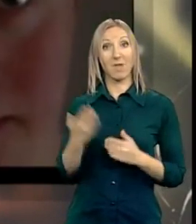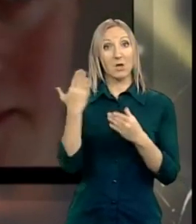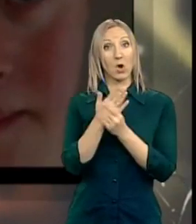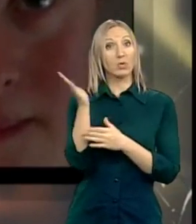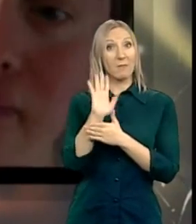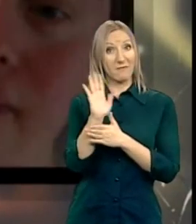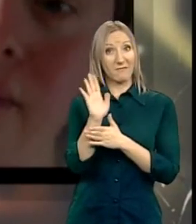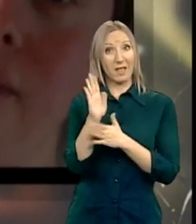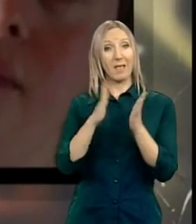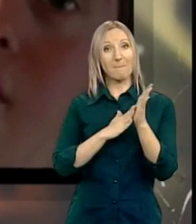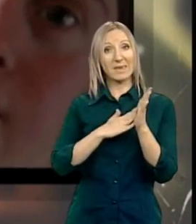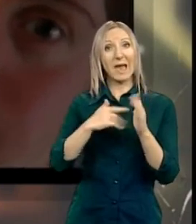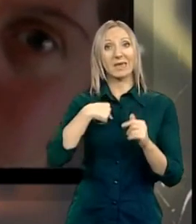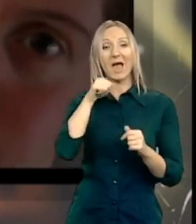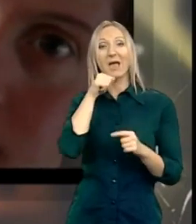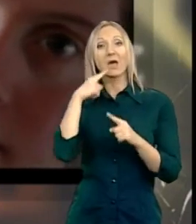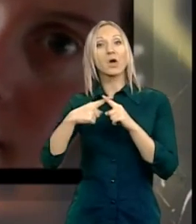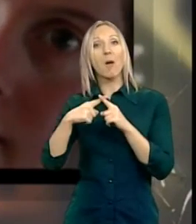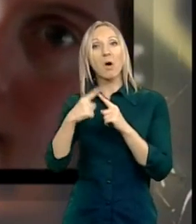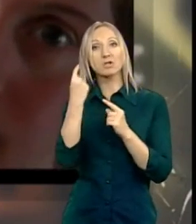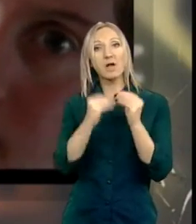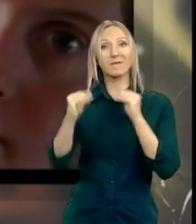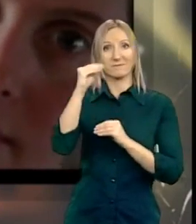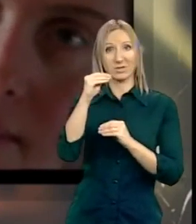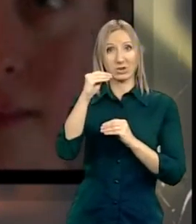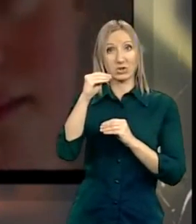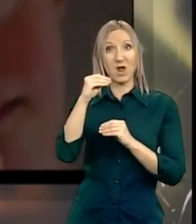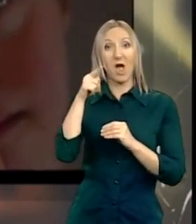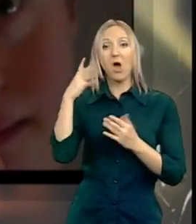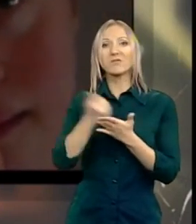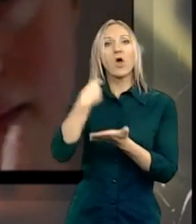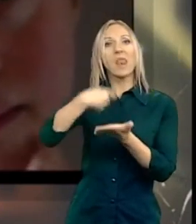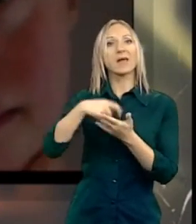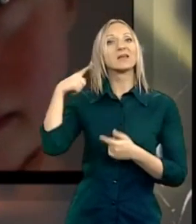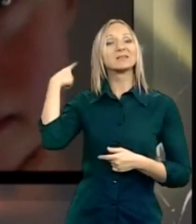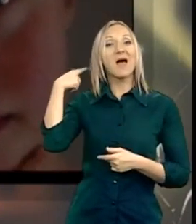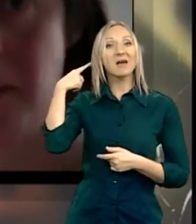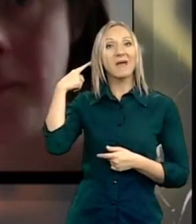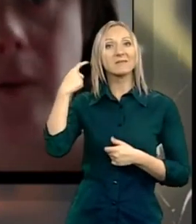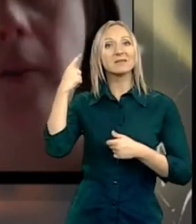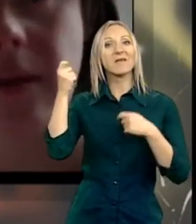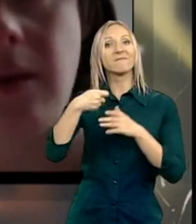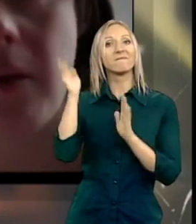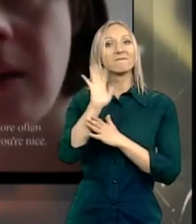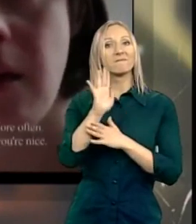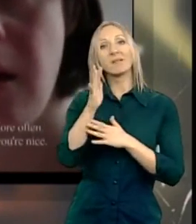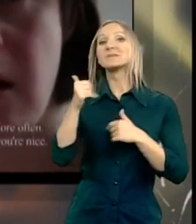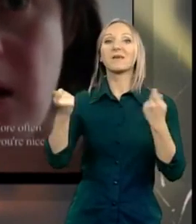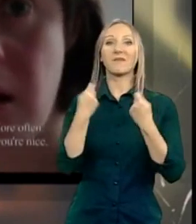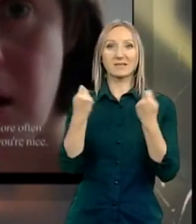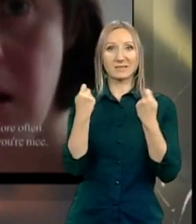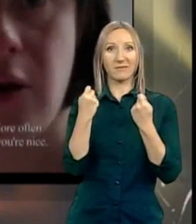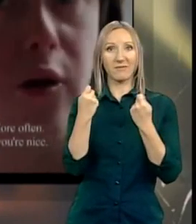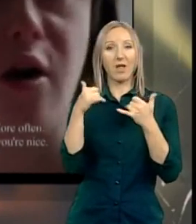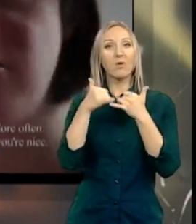Dokumentarni film Mija, ja i kromozom viška rediteljke Ere Kraljević osvojio je nagradu na Sarajevskom filmskom festivalu namijenjenom razvoju